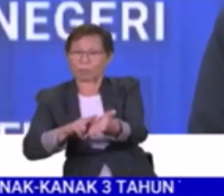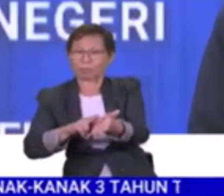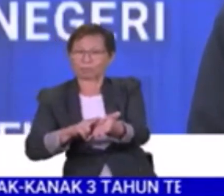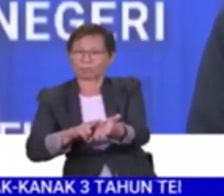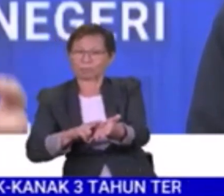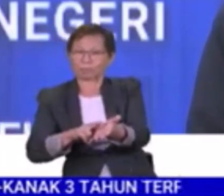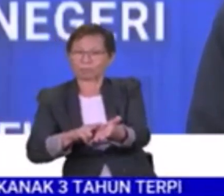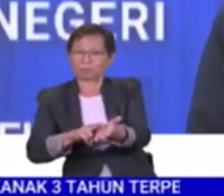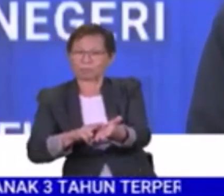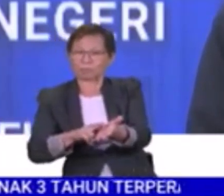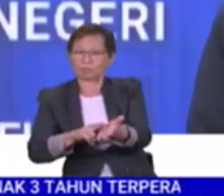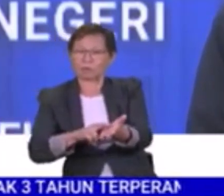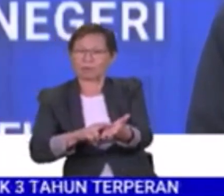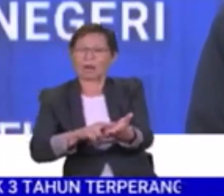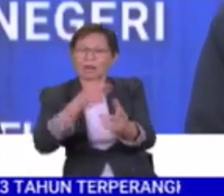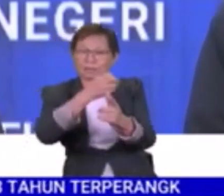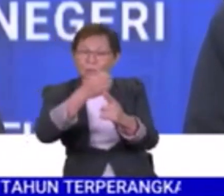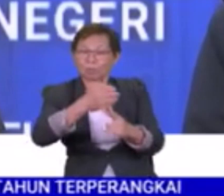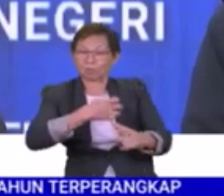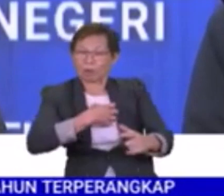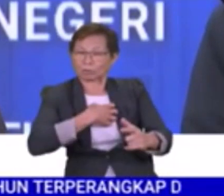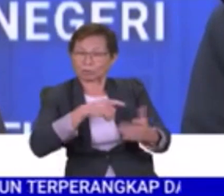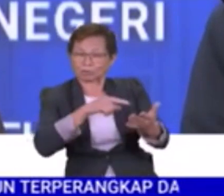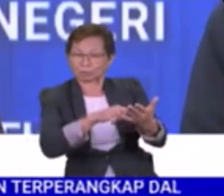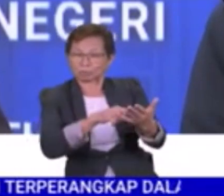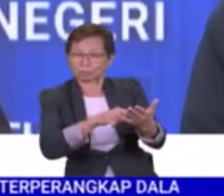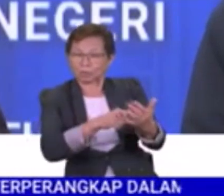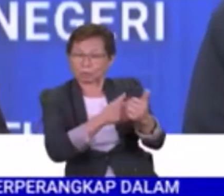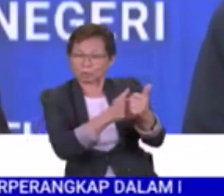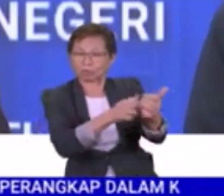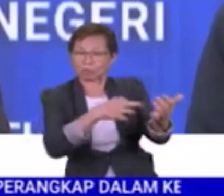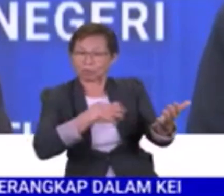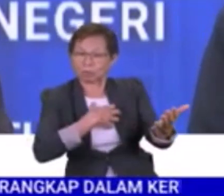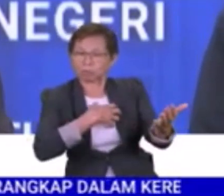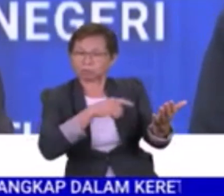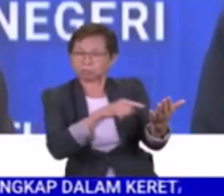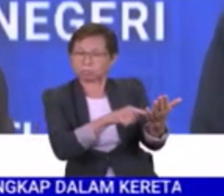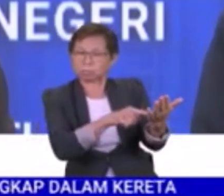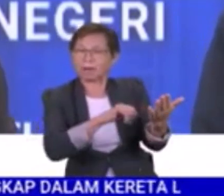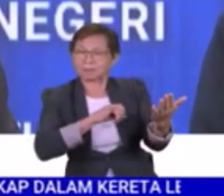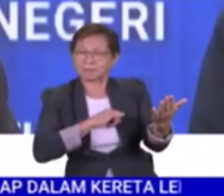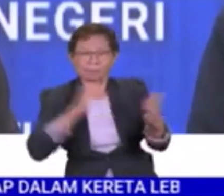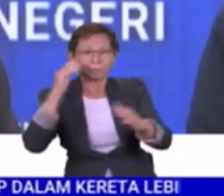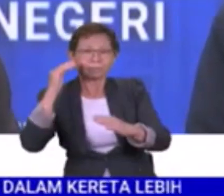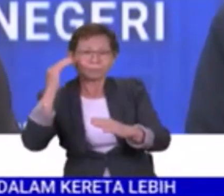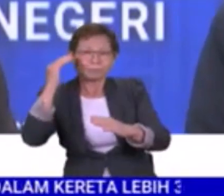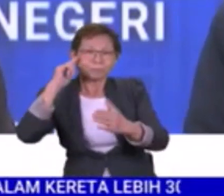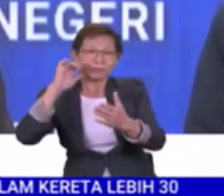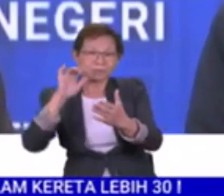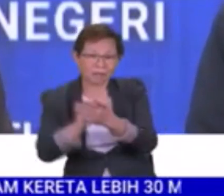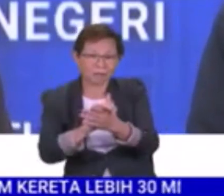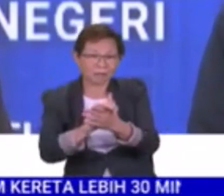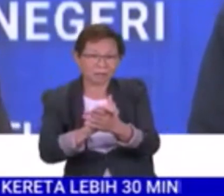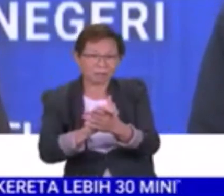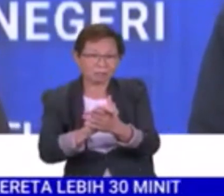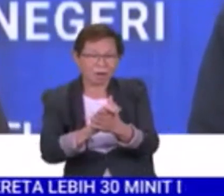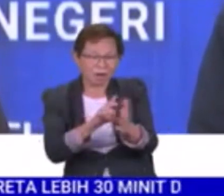ataupun konten sesuatu aduan itu. Saya percaya tentang tahap profesionalisme pasukan